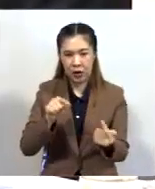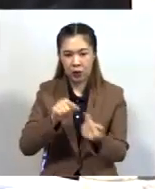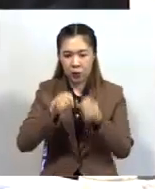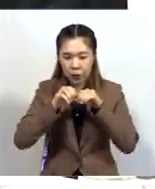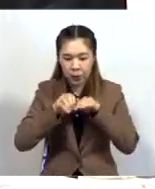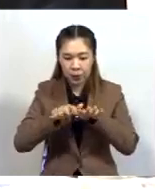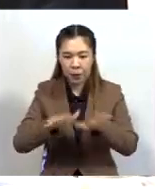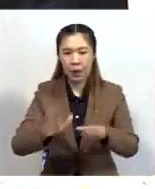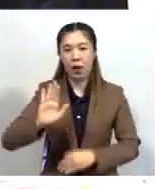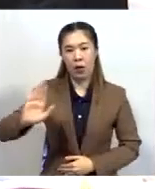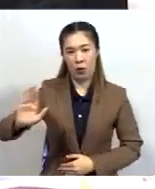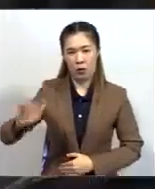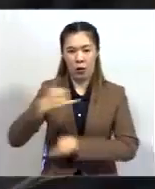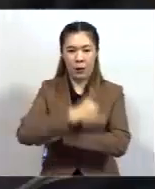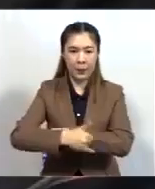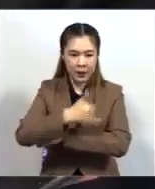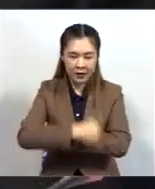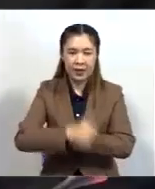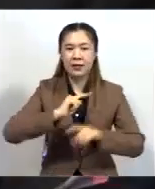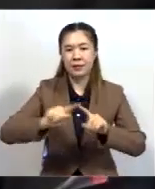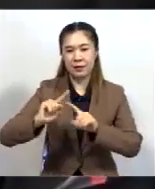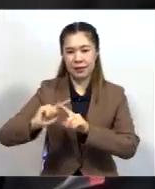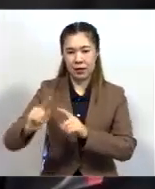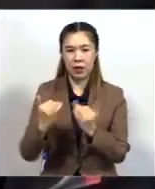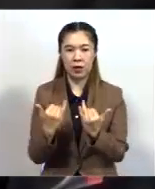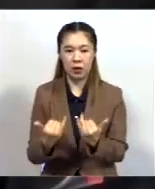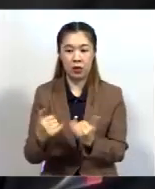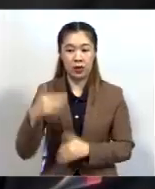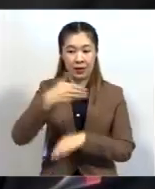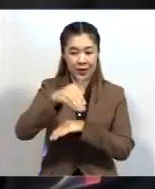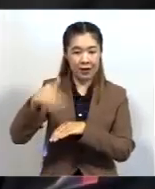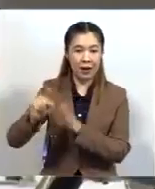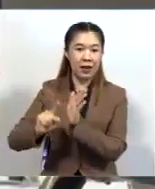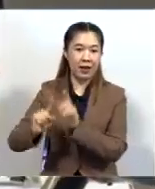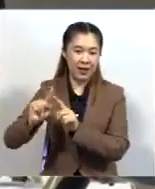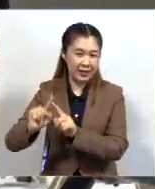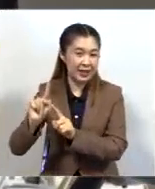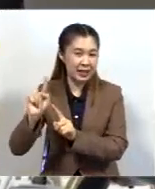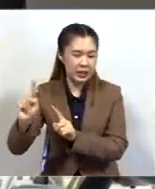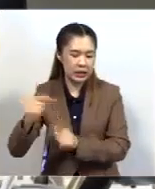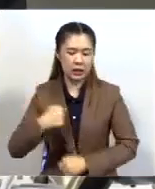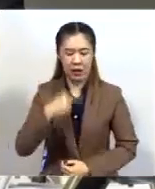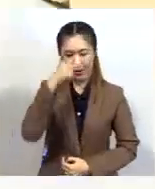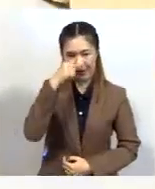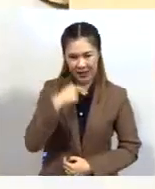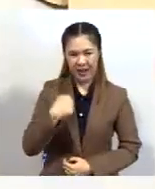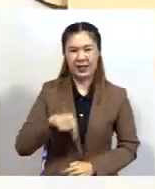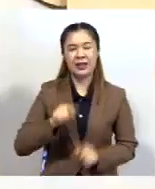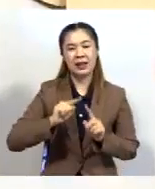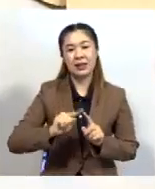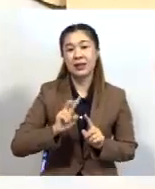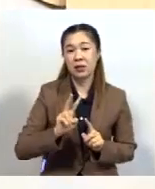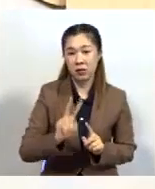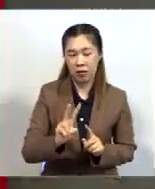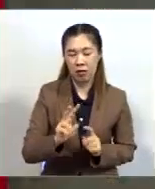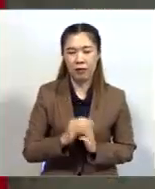ากหลายประเทศหลายประเทศตอนนี้การแพร่ระบาดอยู่ในระยะที่1ส่วนประเทศไทยเนี่ยอยู่ในระยะที่2ซึ่ง